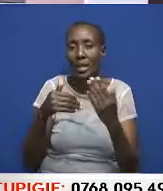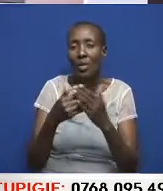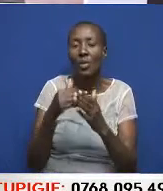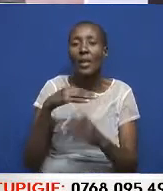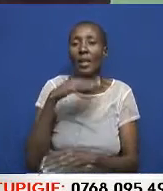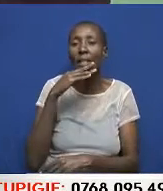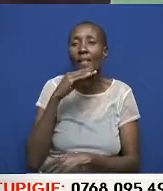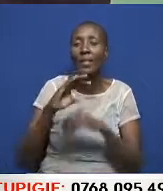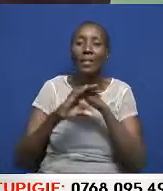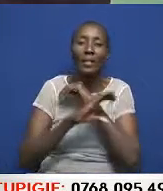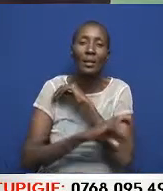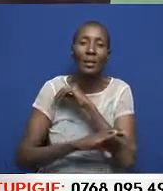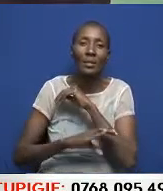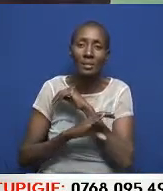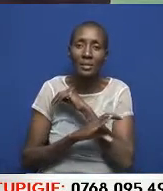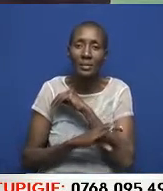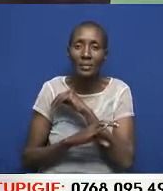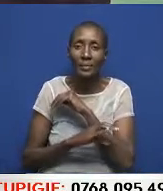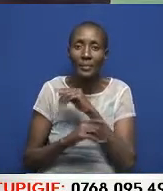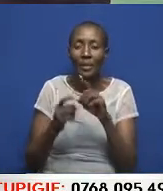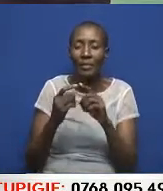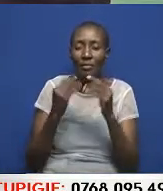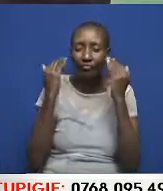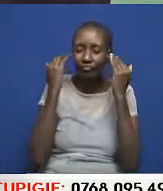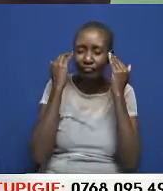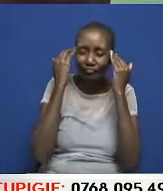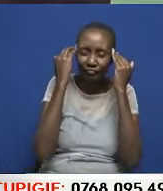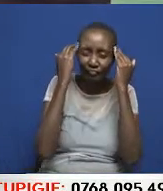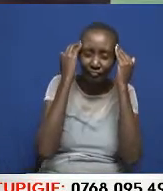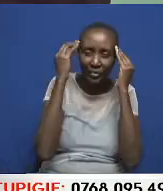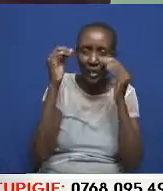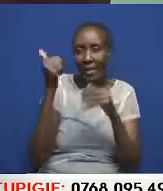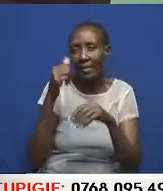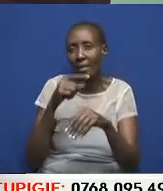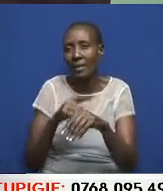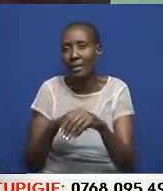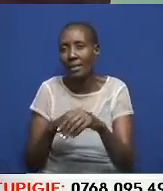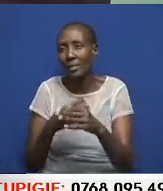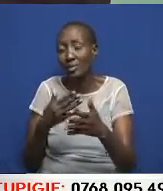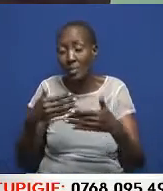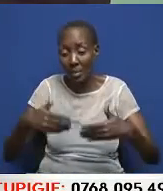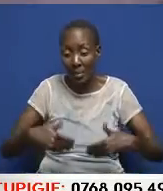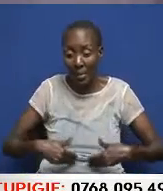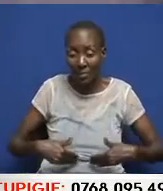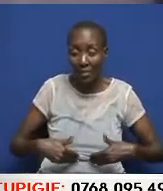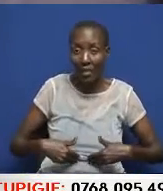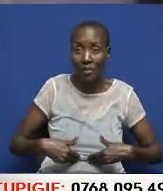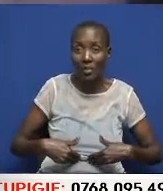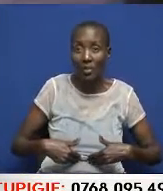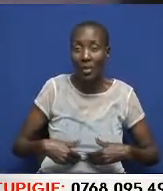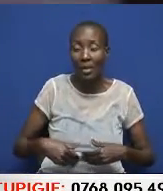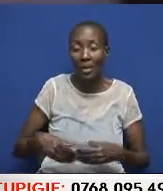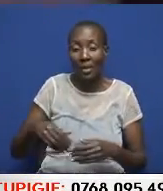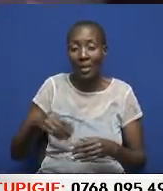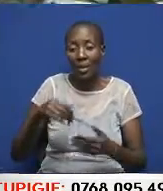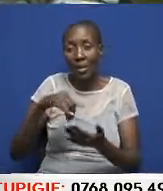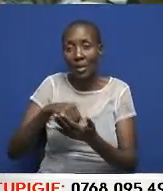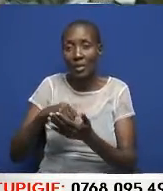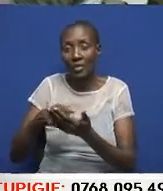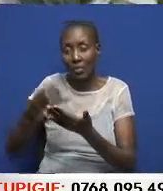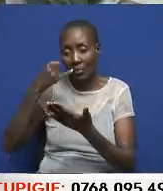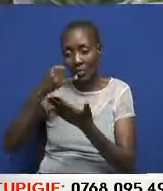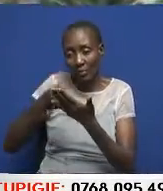nchini. Kutokana na mawazo mengi kichwani, wakati mwingine huwafanya vijana kujitosa katika mihadarati. Sheila Nkatha